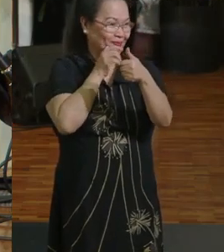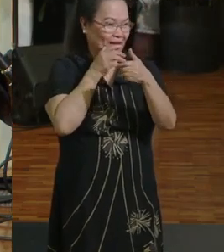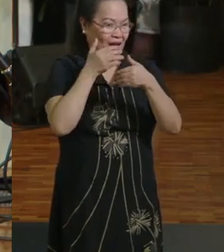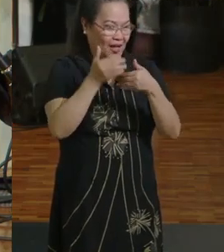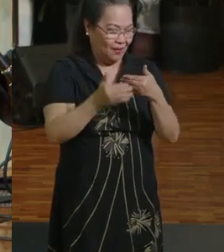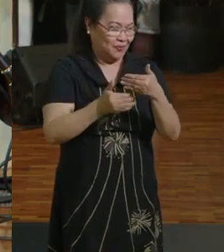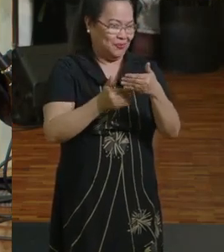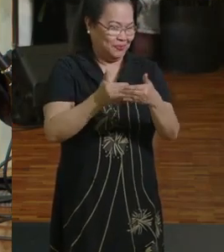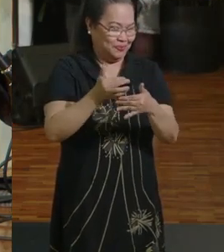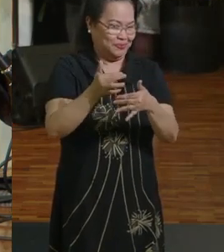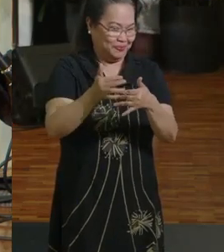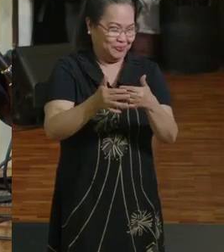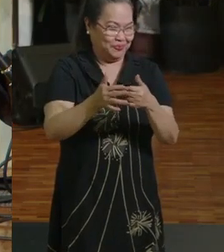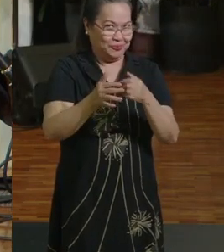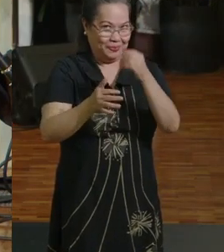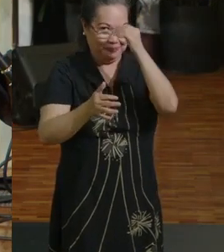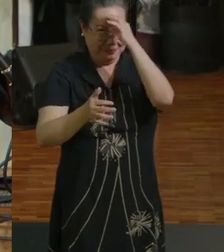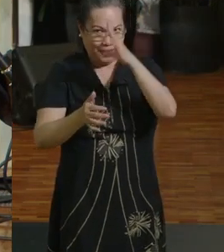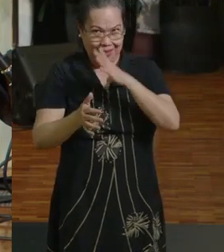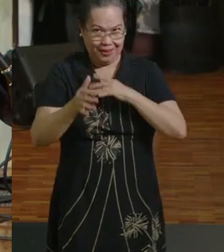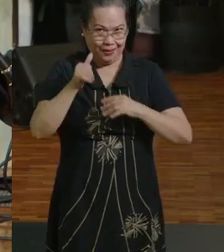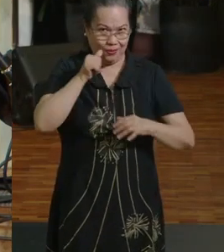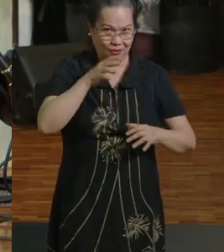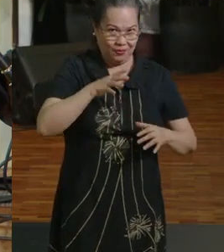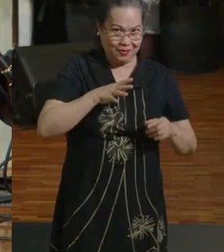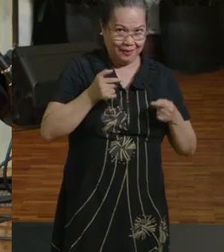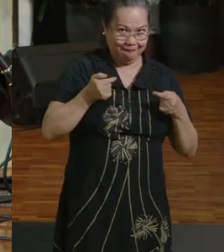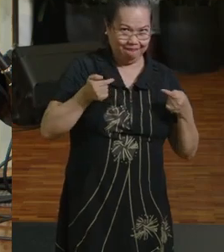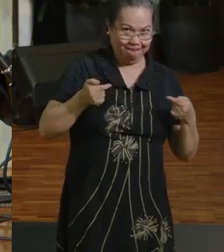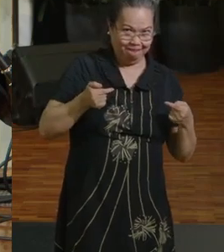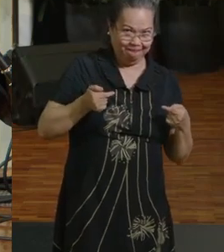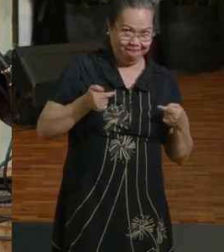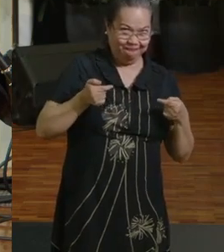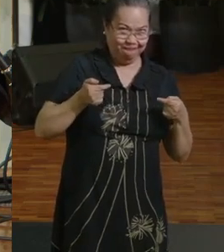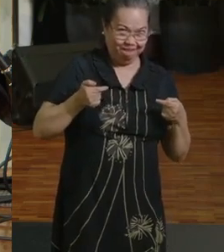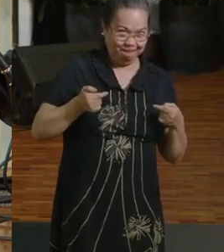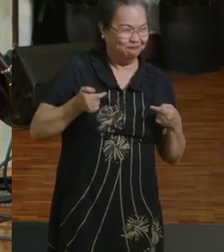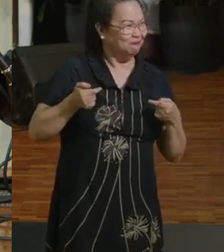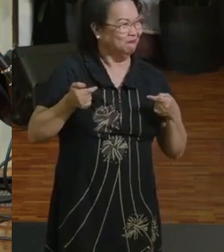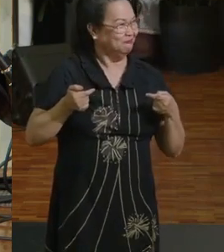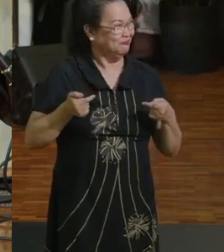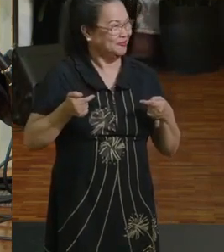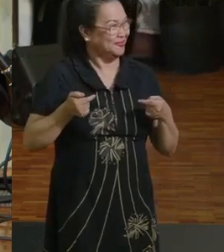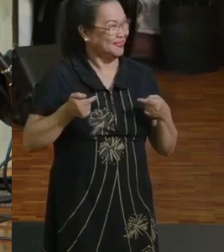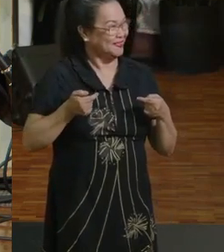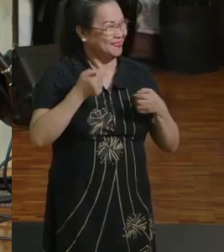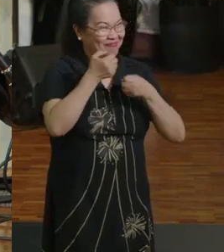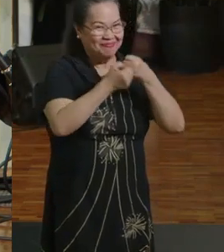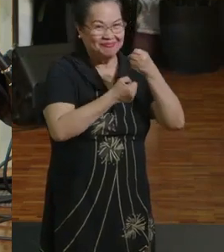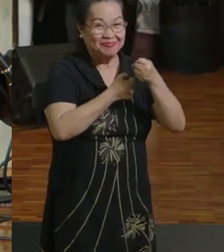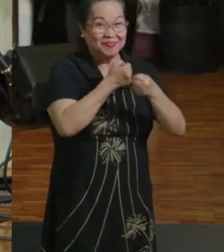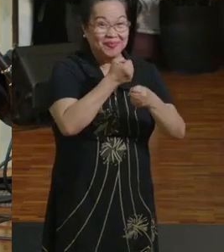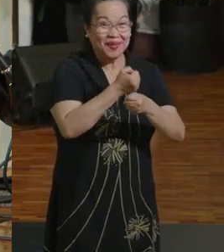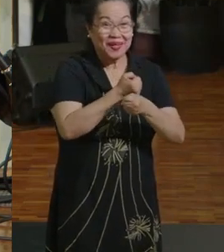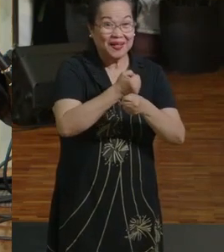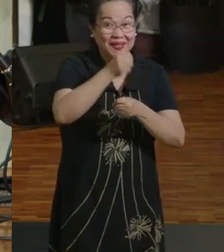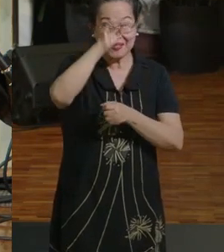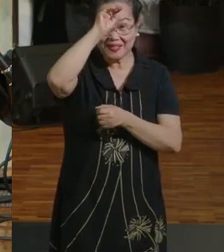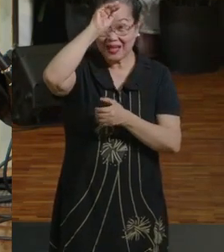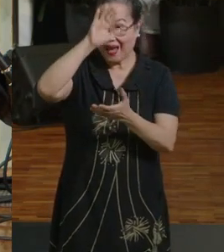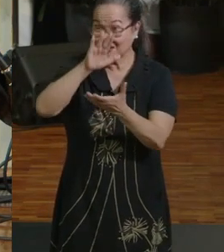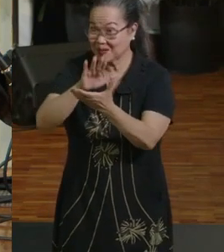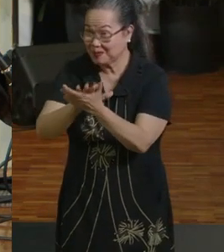the man and the woman. So over the years, sa mga lalaki, inabuso ang